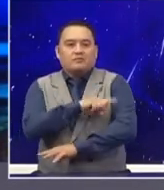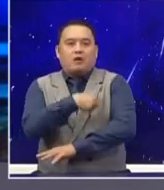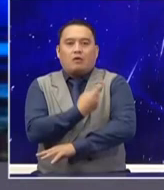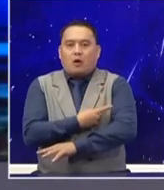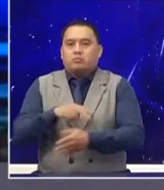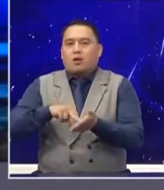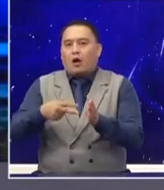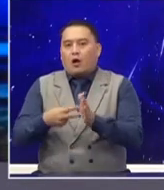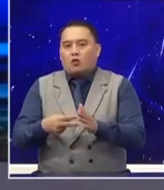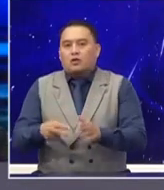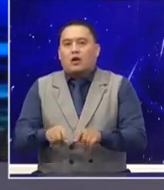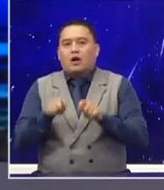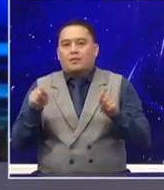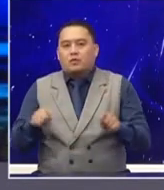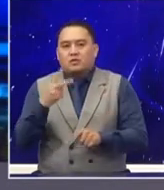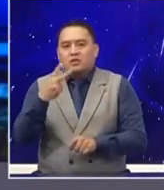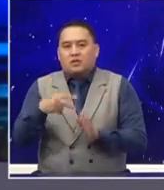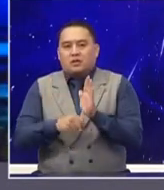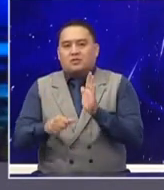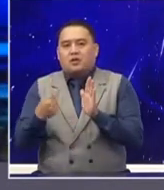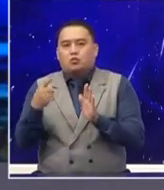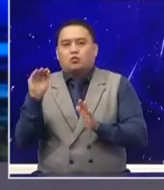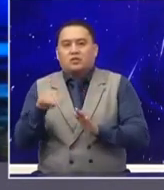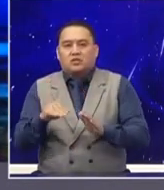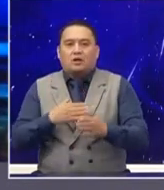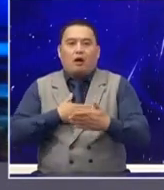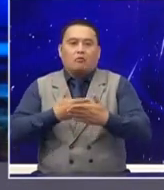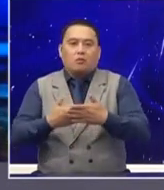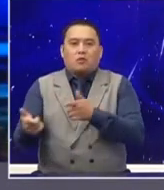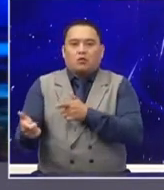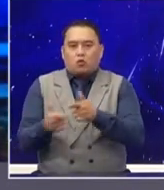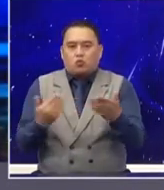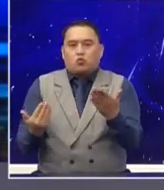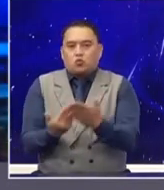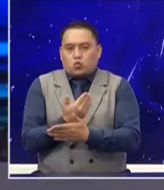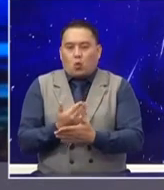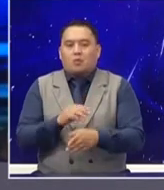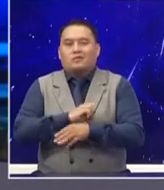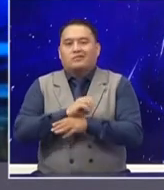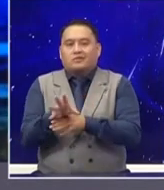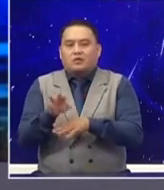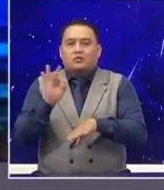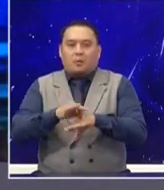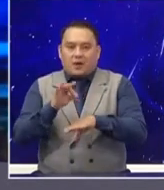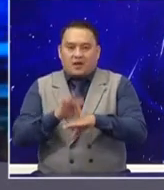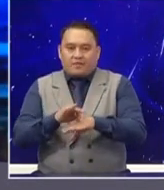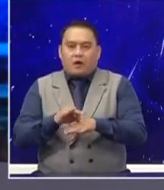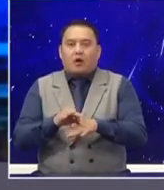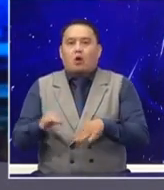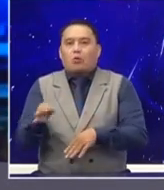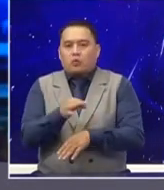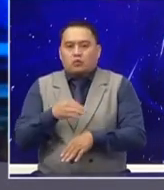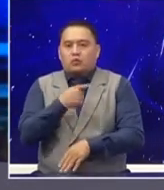здравоохранения, планируется развернуть 71 тысячу коек. Активную подготовку к новому притоку пациентов COVID-19 ведут и